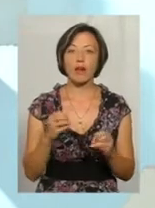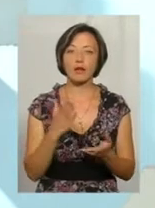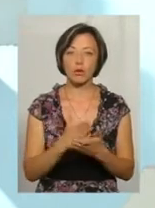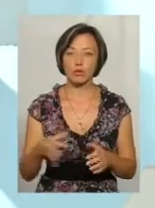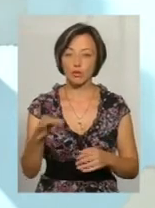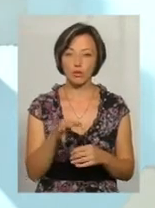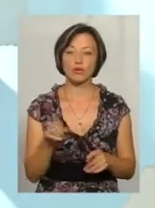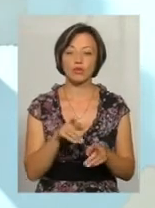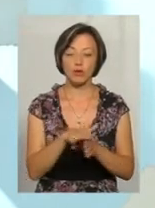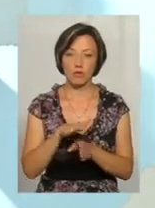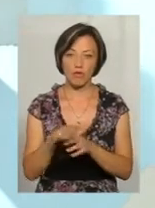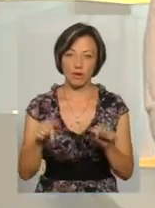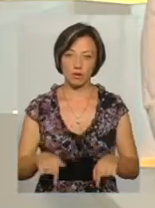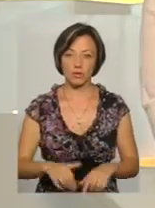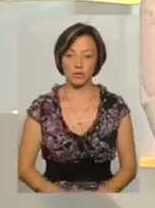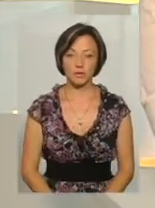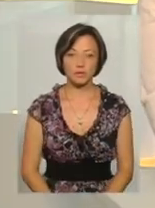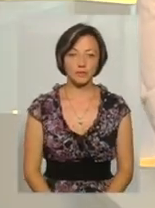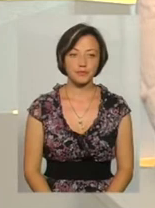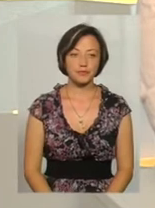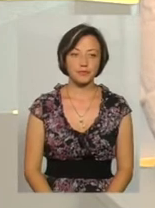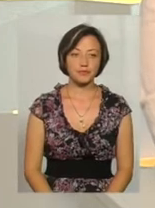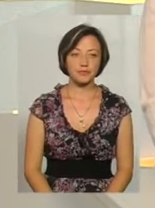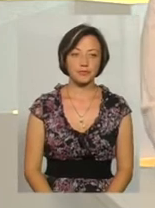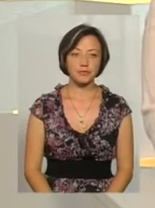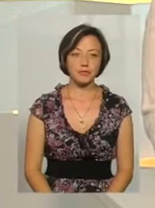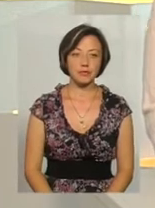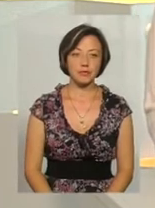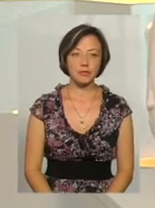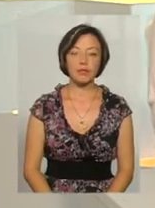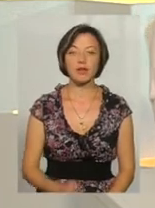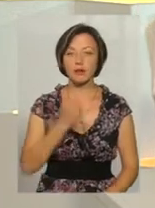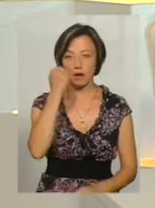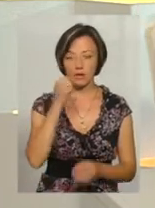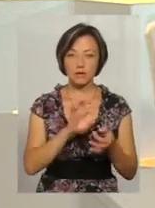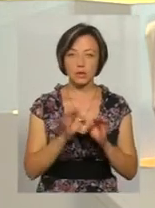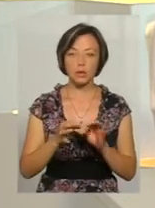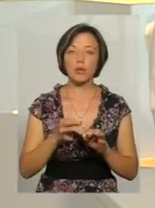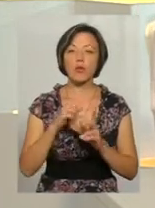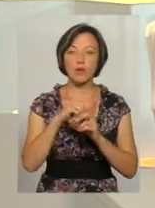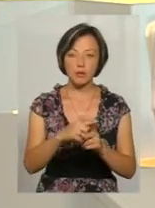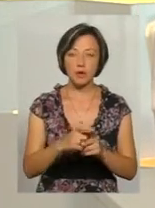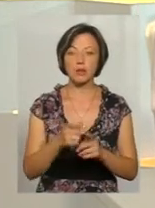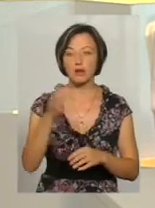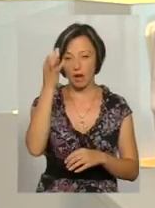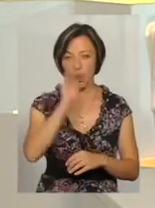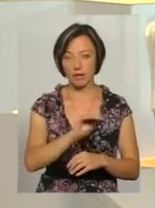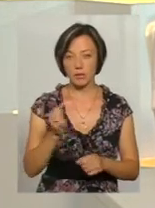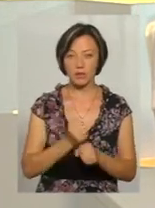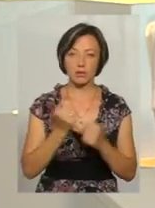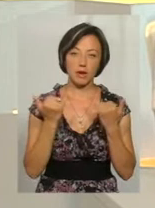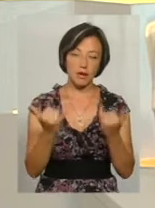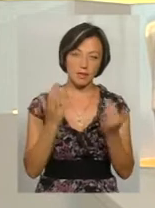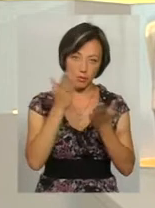область і що тут відбувається. Дякую, пане Алім, за таку змістовну відповідь. Я хочу нагадати нашим телеглядачам, що ми працюємо для